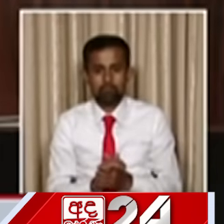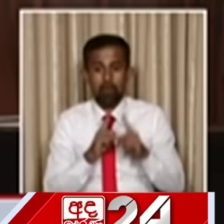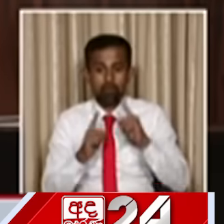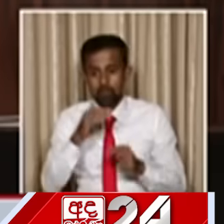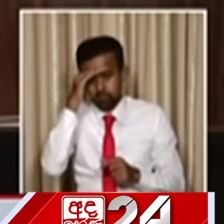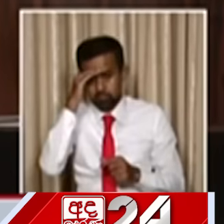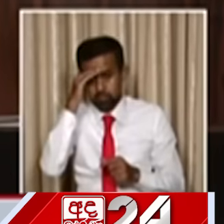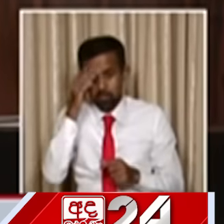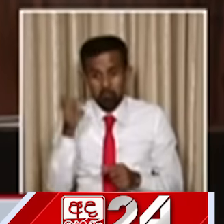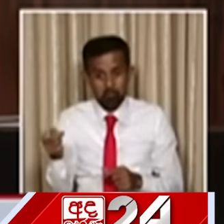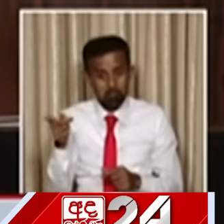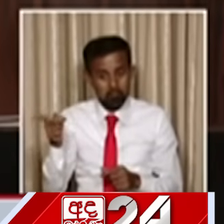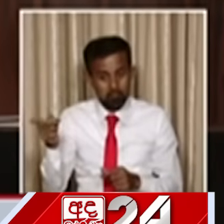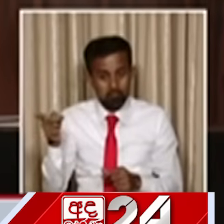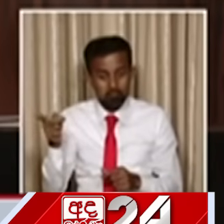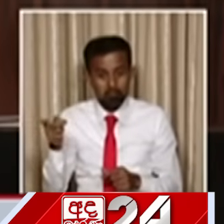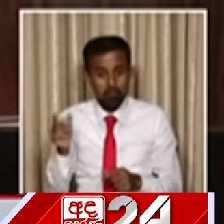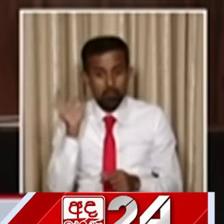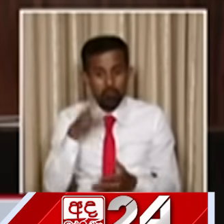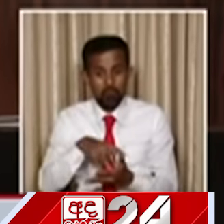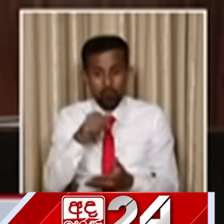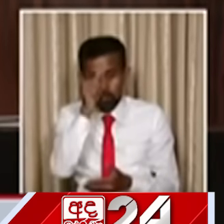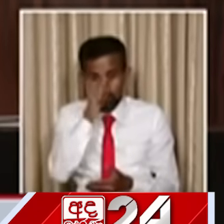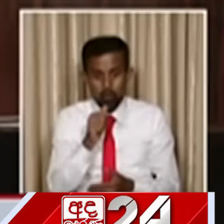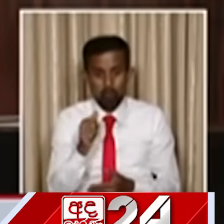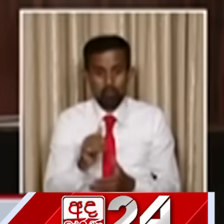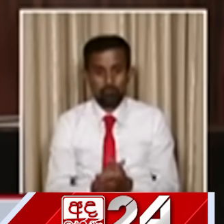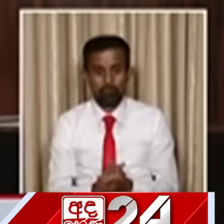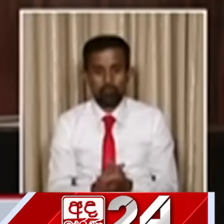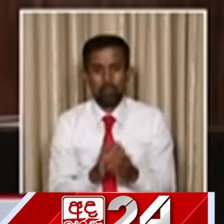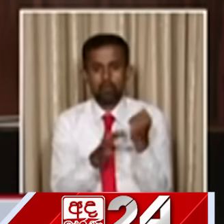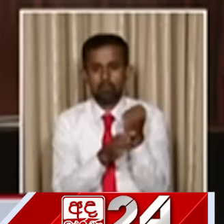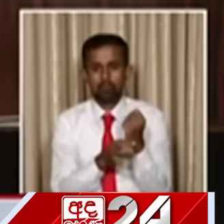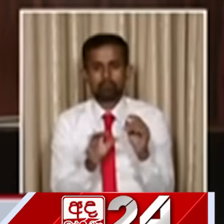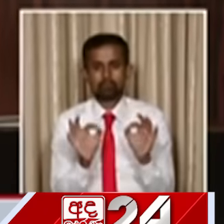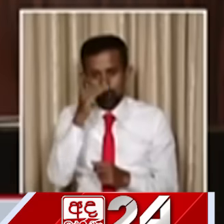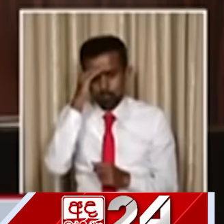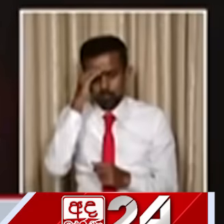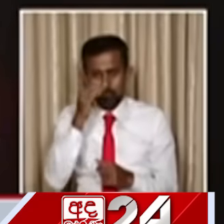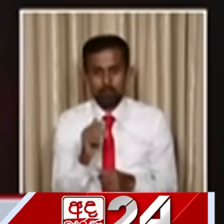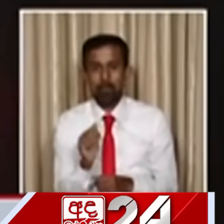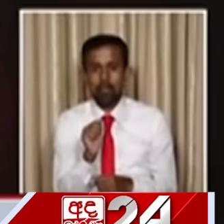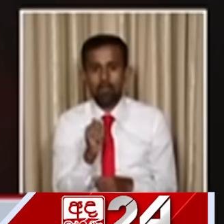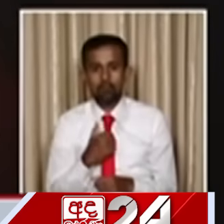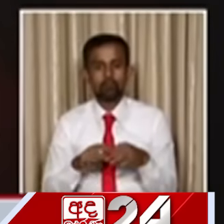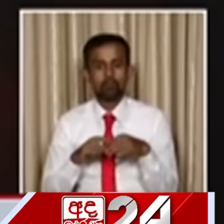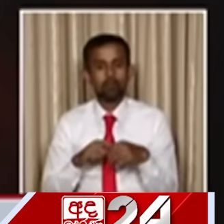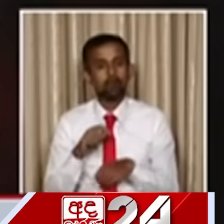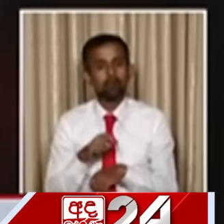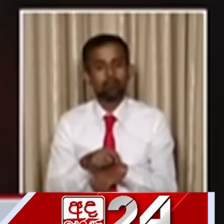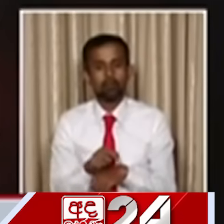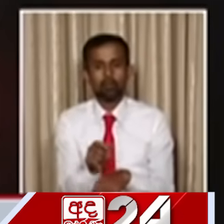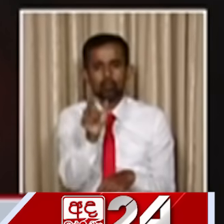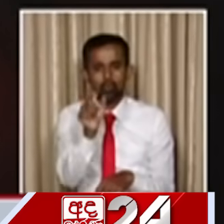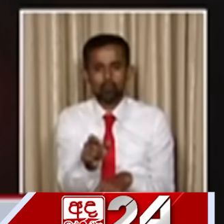කතානායකතුමනි මෙයා තමයි නිදන් හාරපු නිදන් හොරා පොයින්ට් බෝඩ් එකක් නැහැ එතන හරි එයි මම ප්‍රශ්නේ අහනකොට දැන්